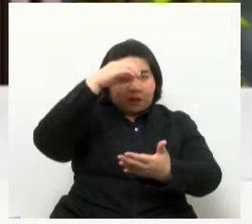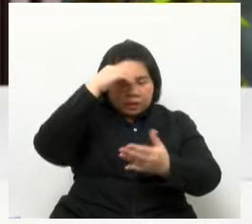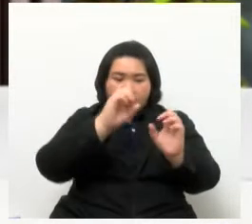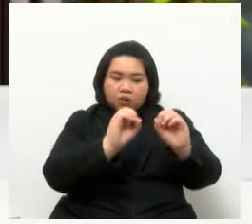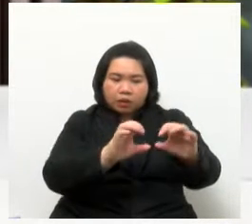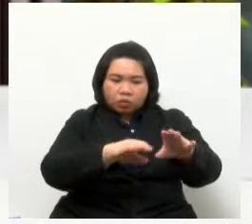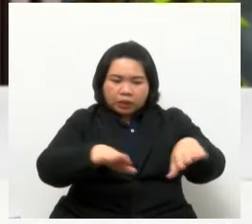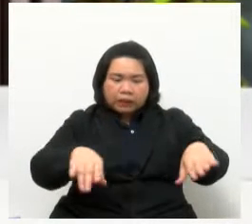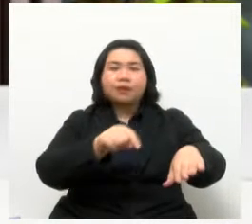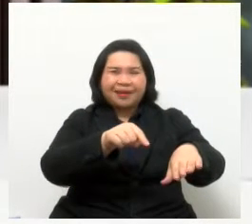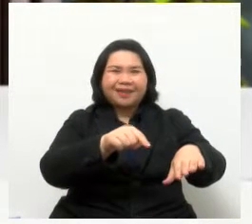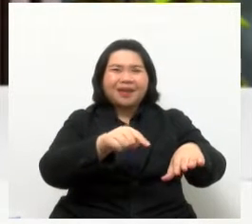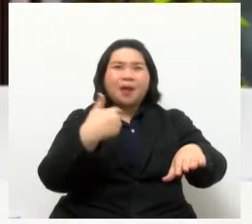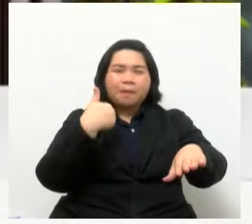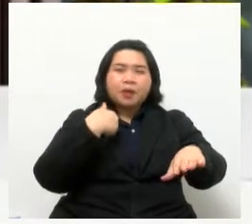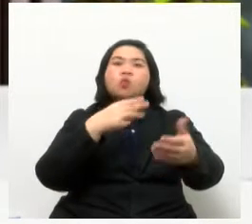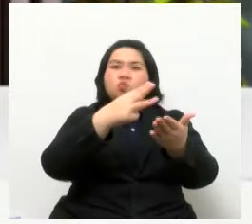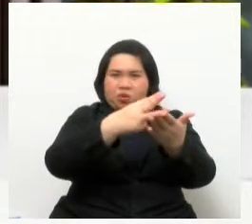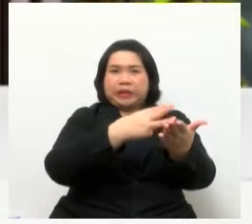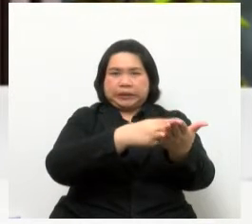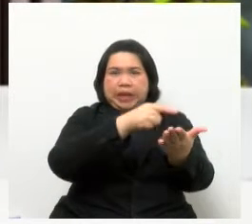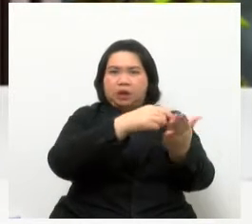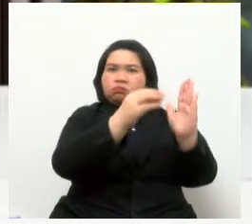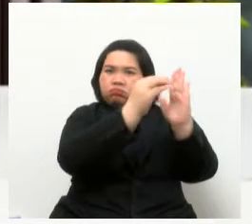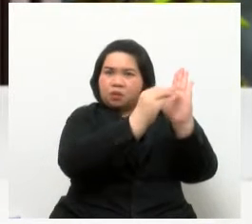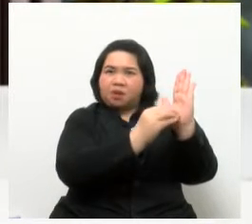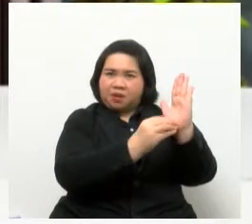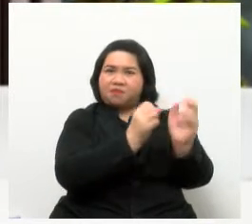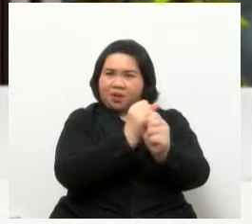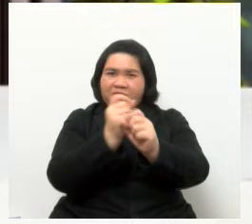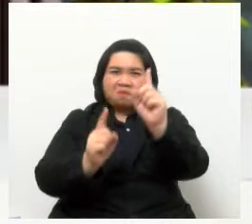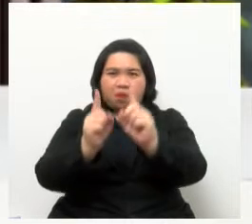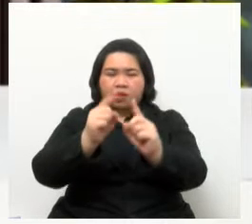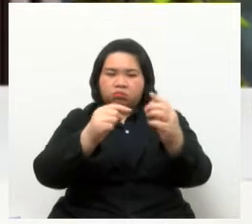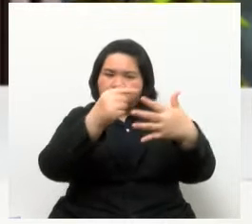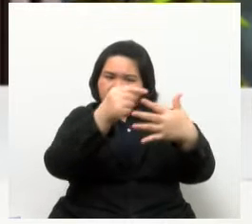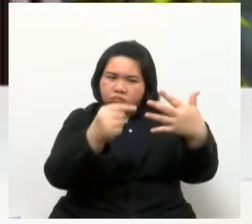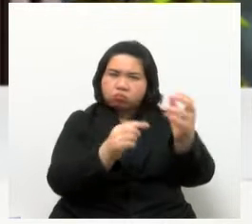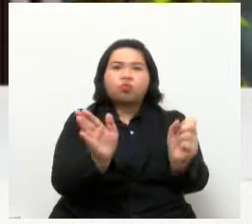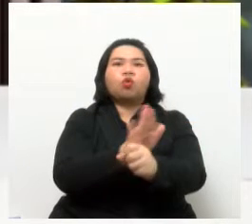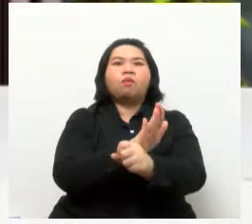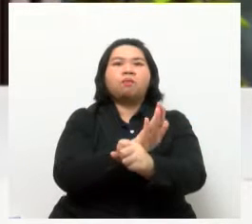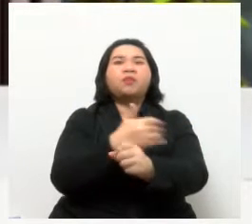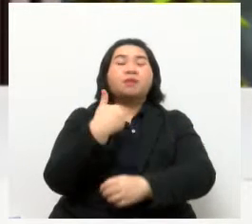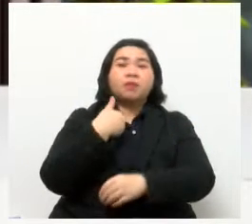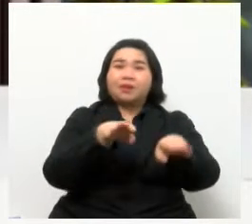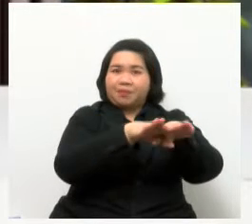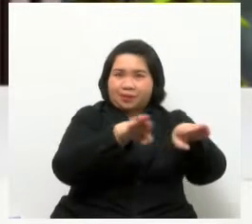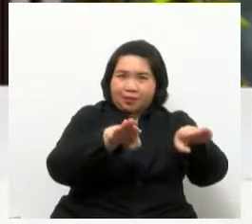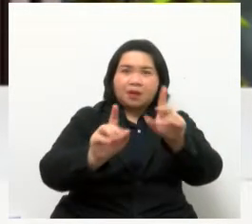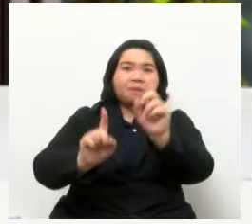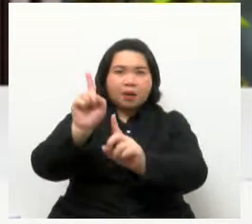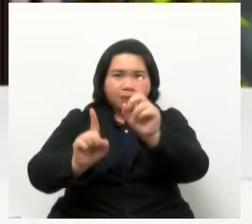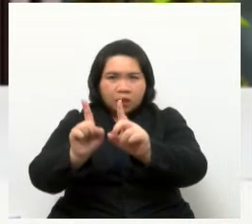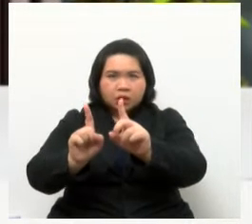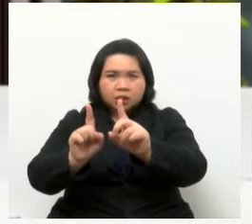วนหนึ่งของห้องเรียนรวมรายวิชาลงสู่การประเมินครบหลักสูตรชาติได้ทั้งมาตรฐานตัวชี้วัดสมรรถ